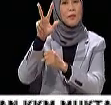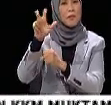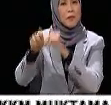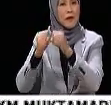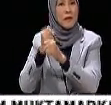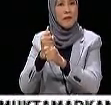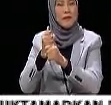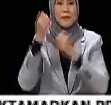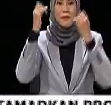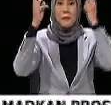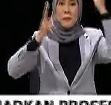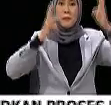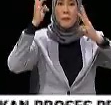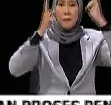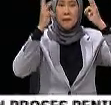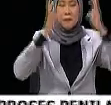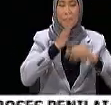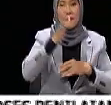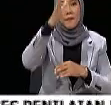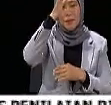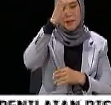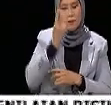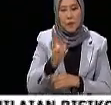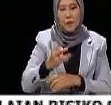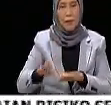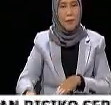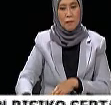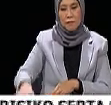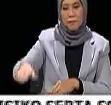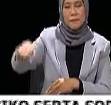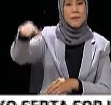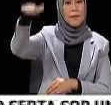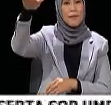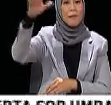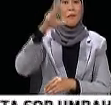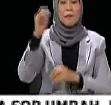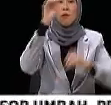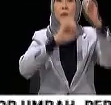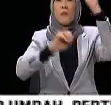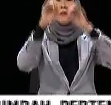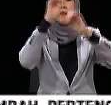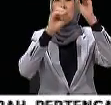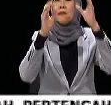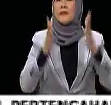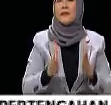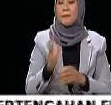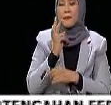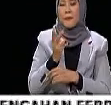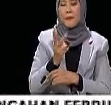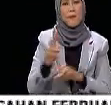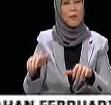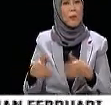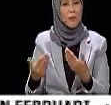menjadi kebimbangan terutamanya kepada ibubapa yang melihat anak-anak mereka membesar setan para pemerhati biasa Hai juga ingin melihat